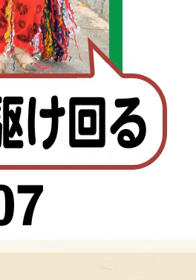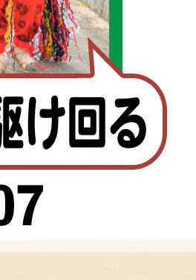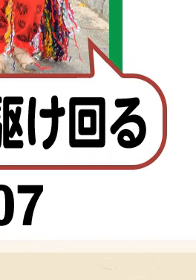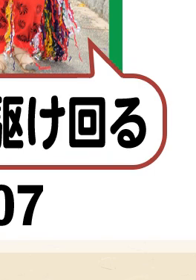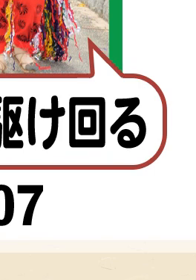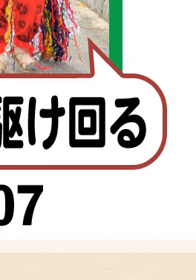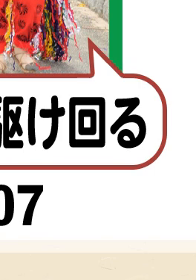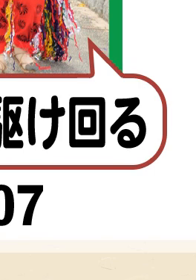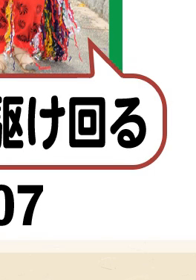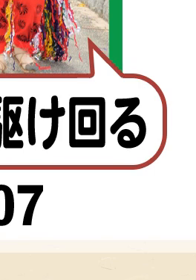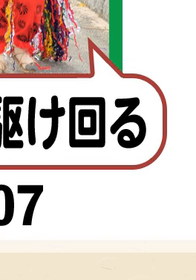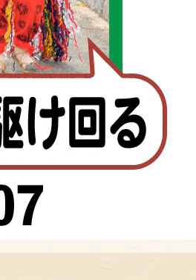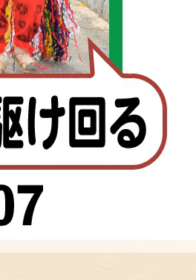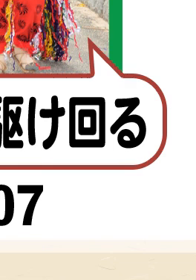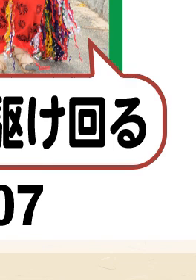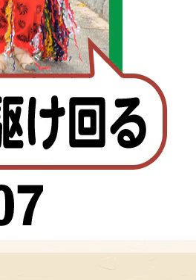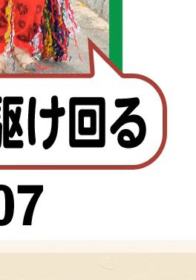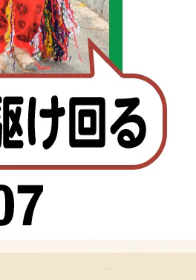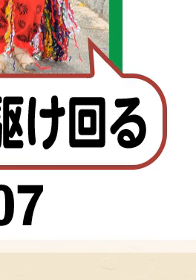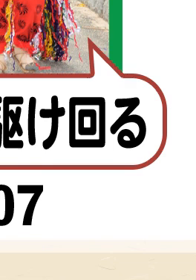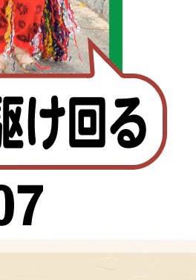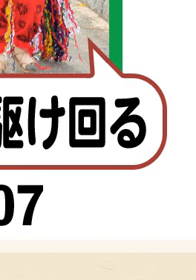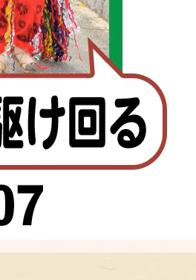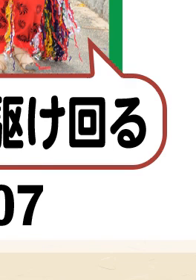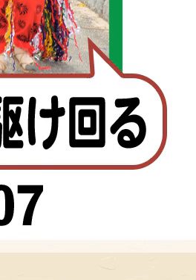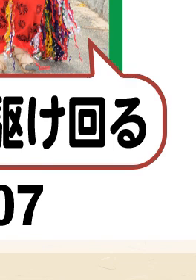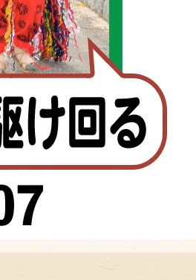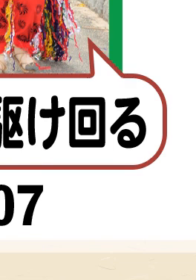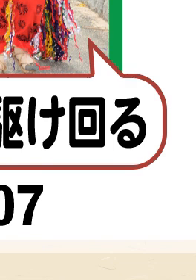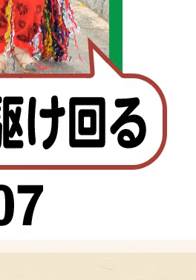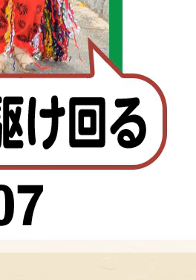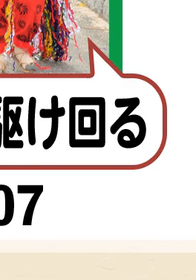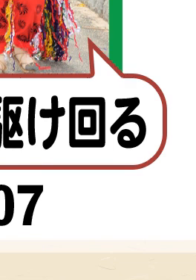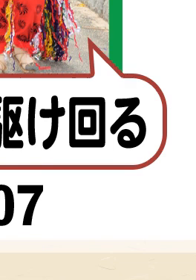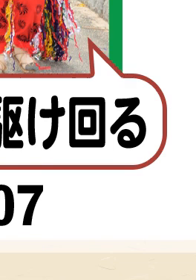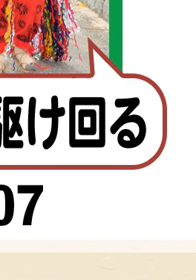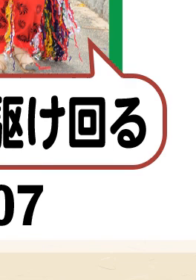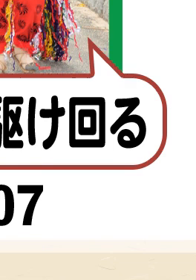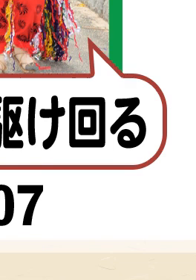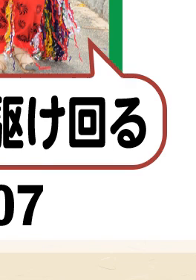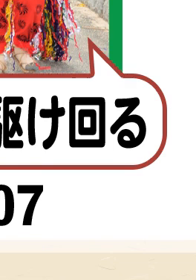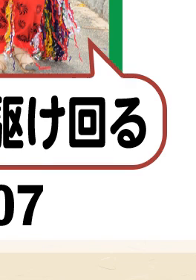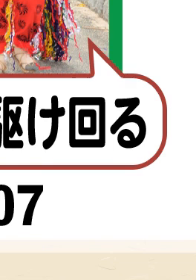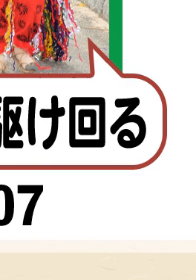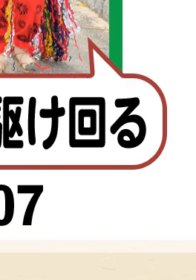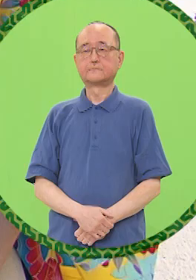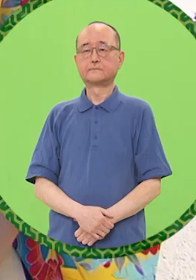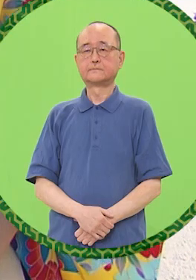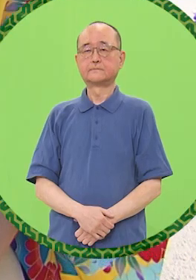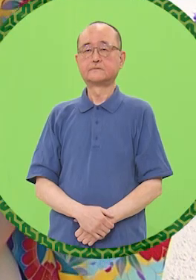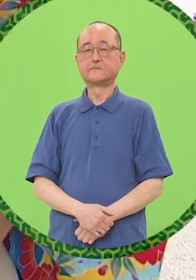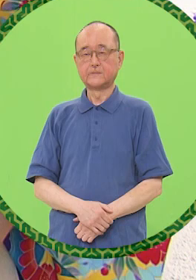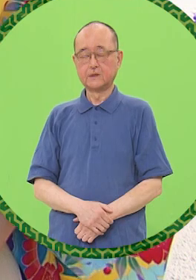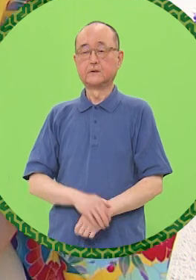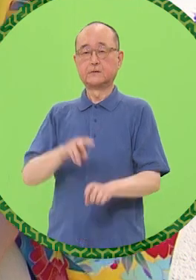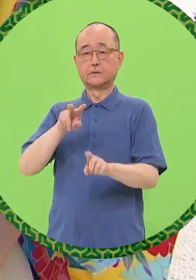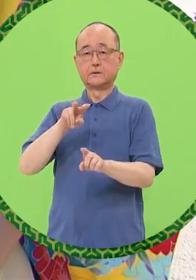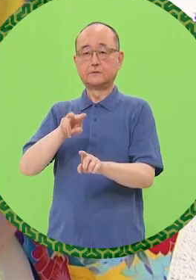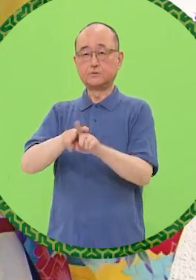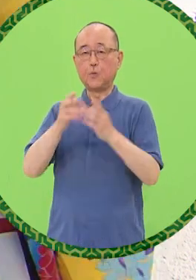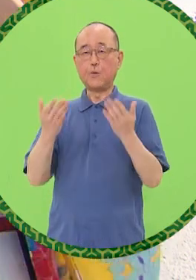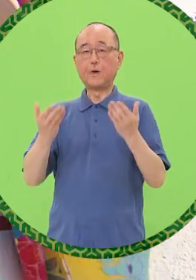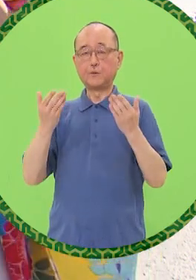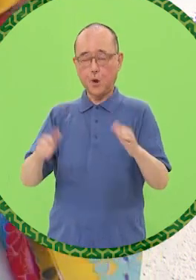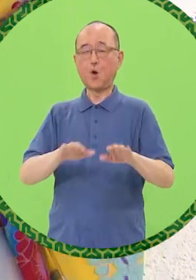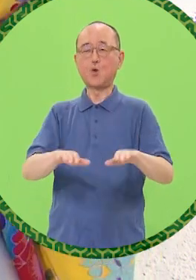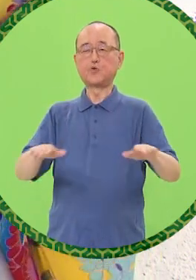祭り、14日15日は小屋浦新宮社秋祭り。ぜひお越しください。 いやー、佐賀小学